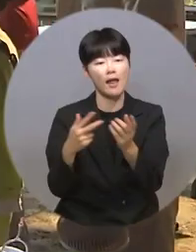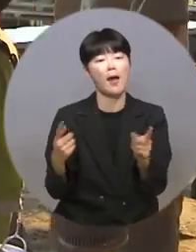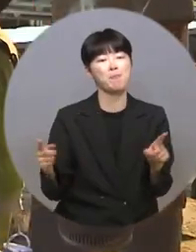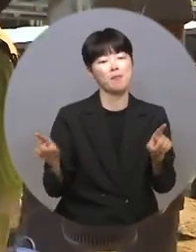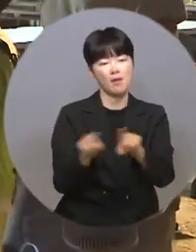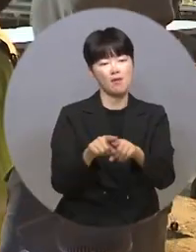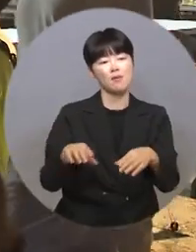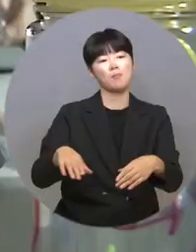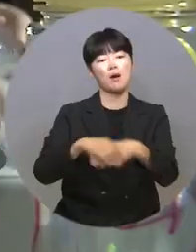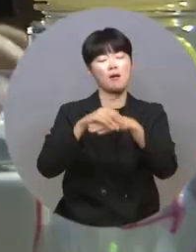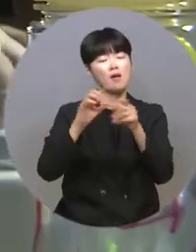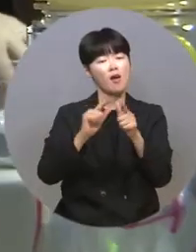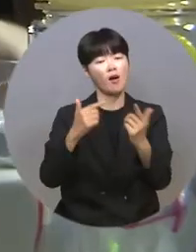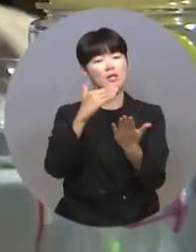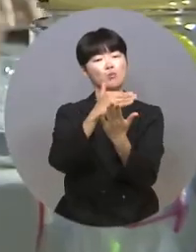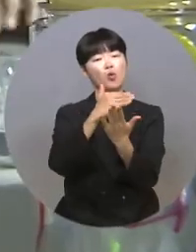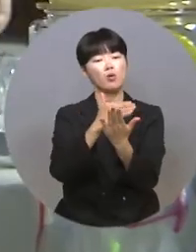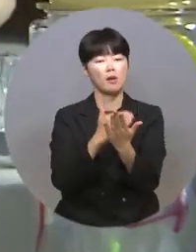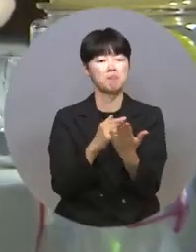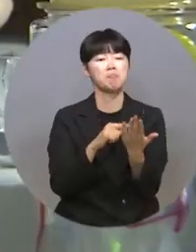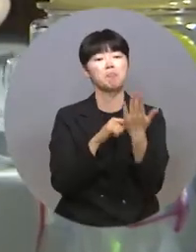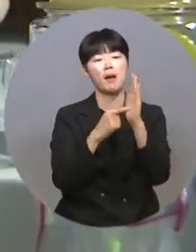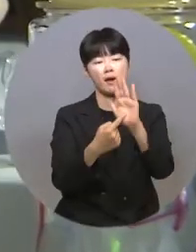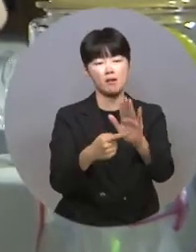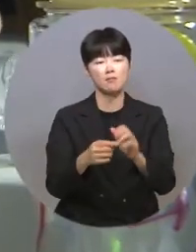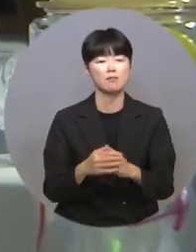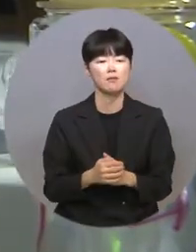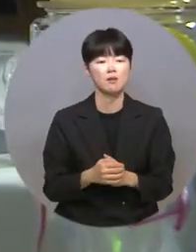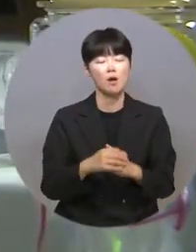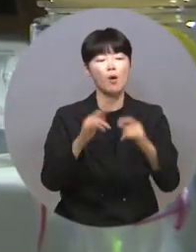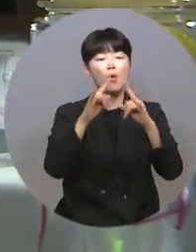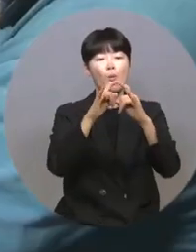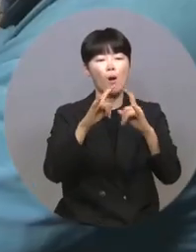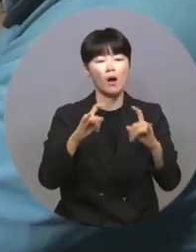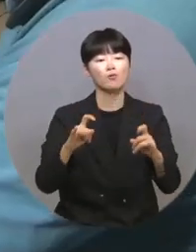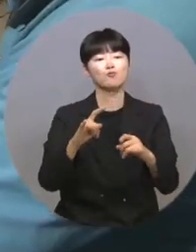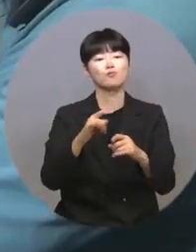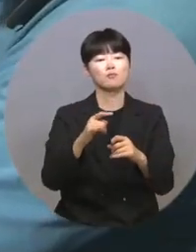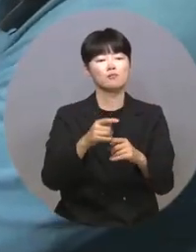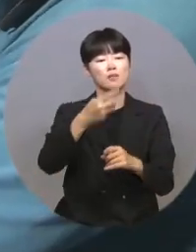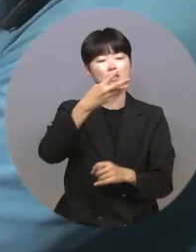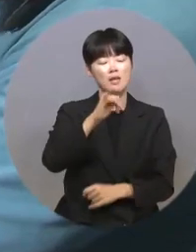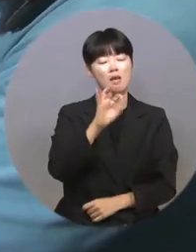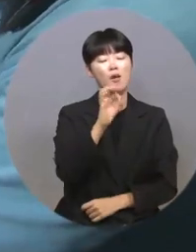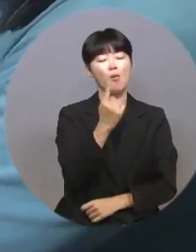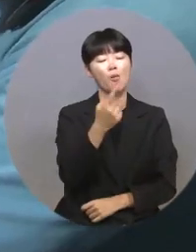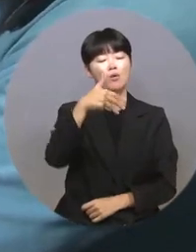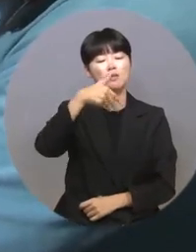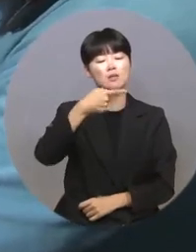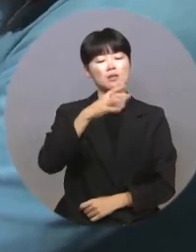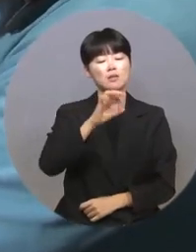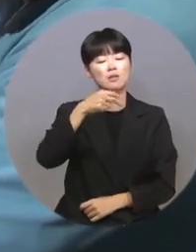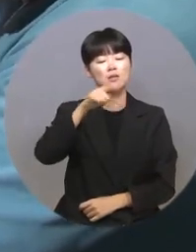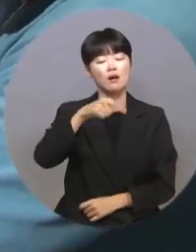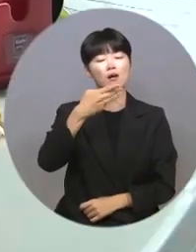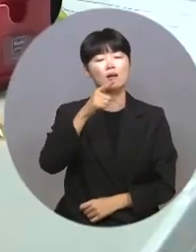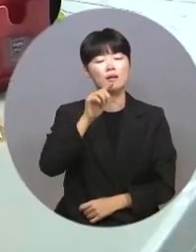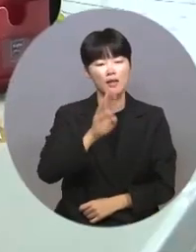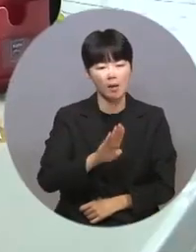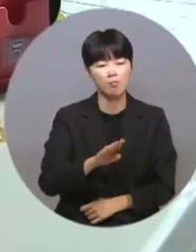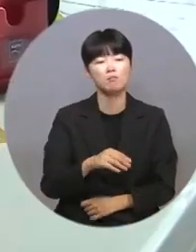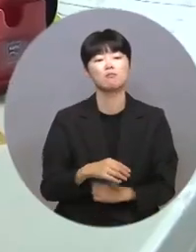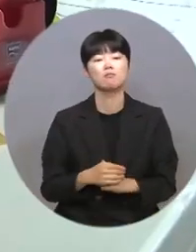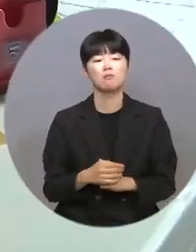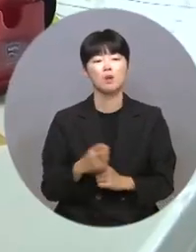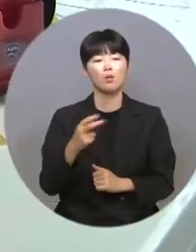진행했습니다. 익산시의 국보인 왕궁리 5층 석탑 출토, 사리장 엉구 모양 만들기 등